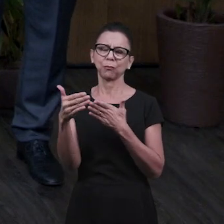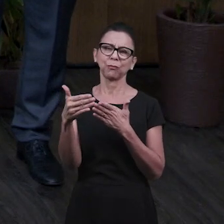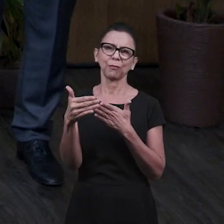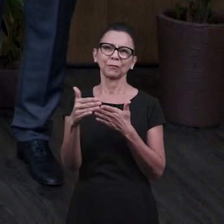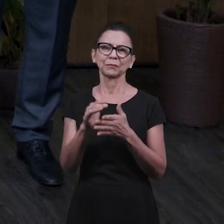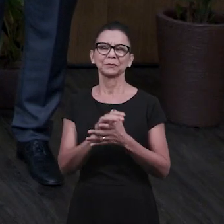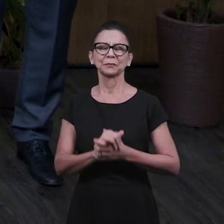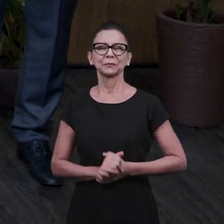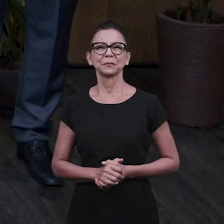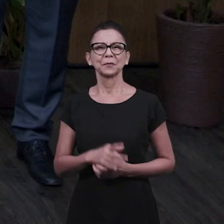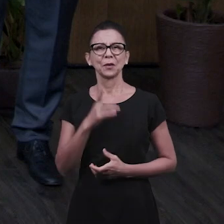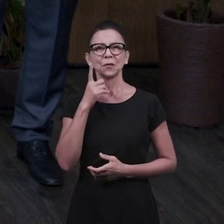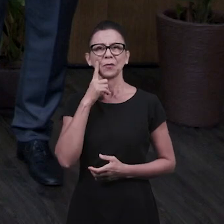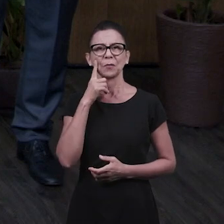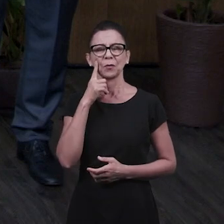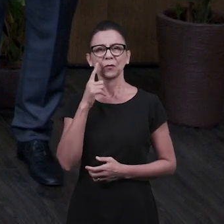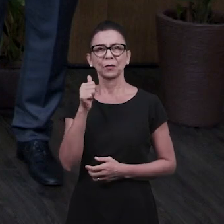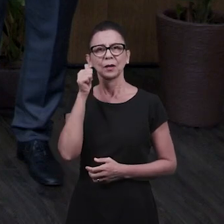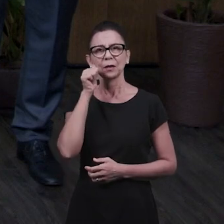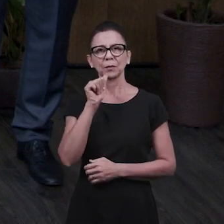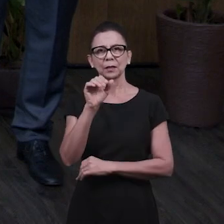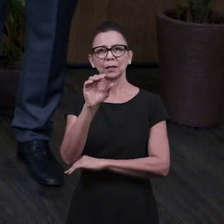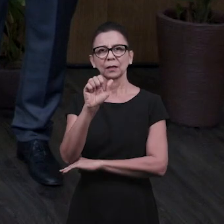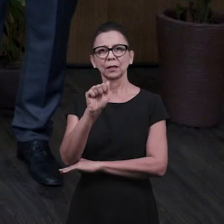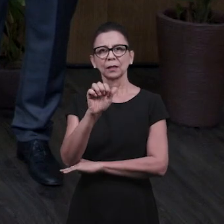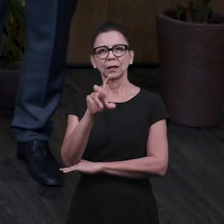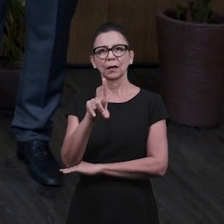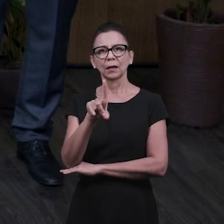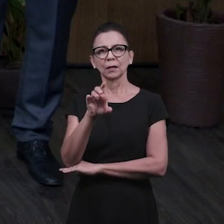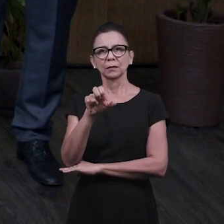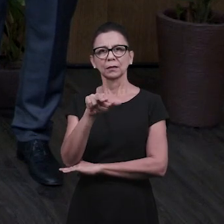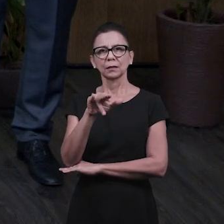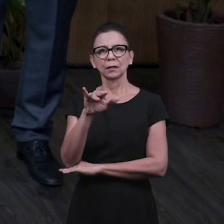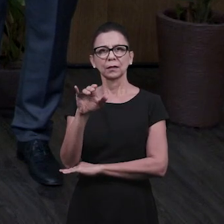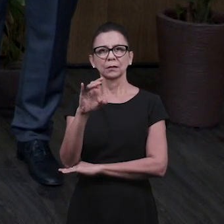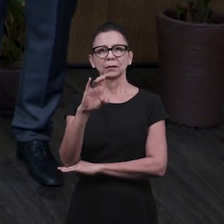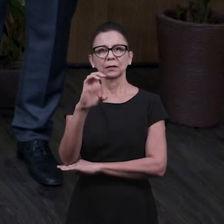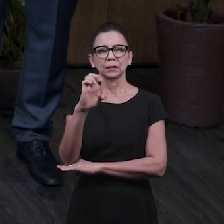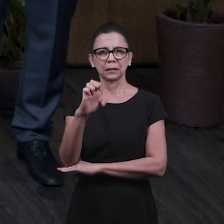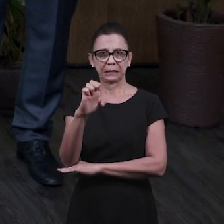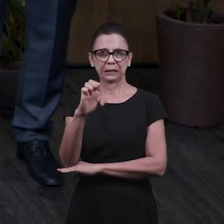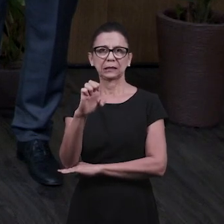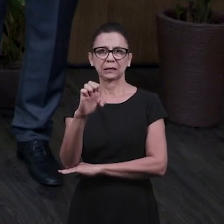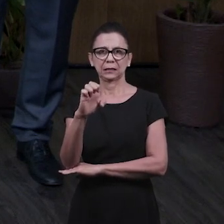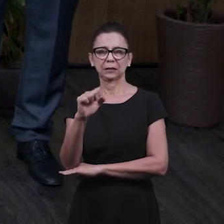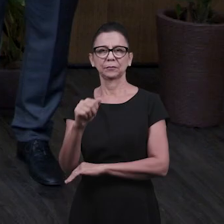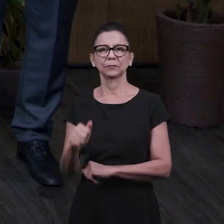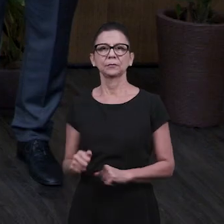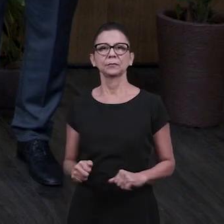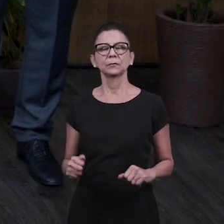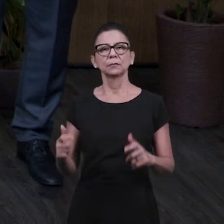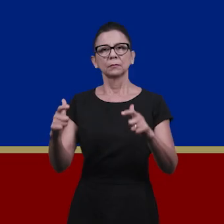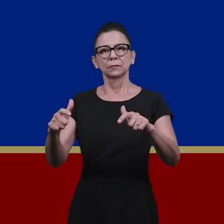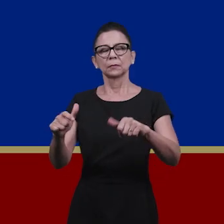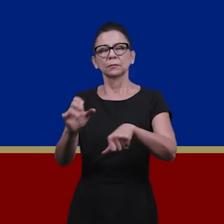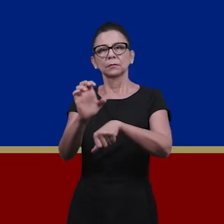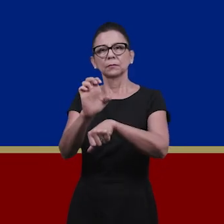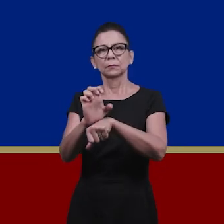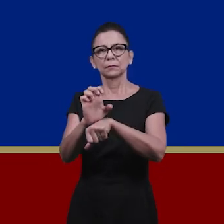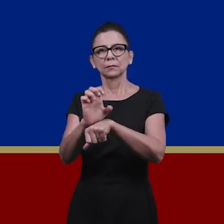écrit Adenis Oliveira Citra de Chapecó, Santa Catarina.